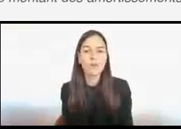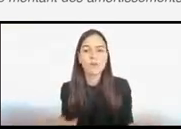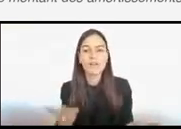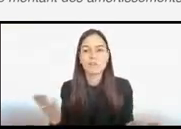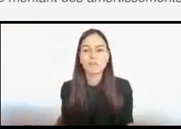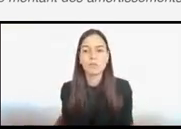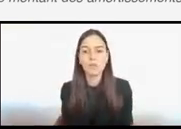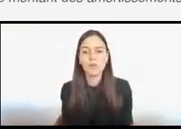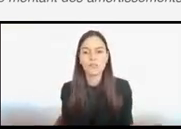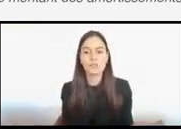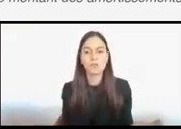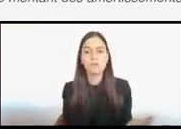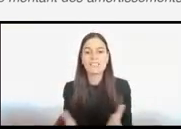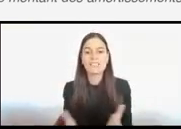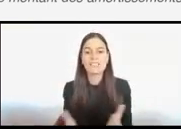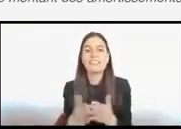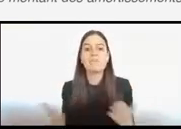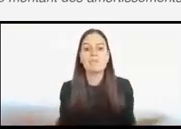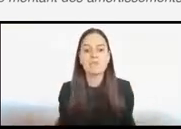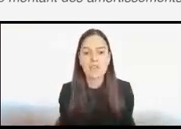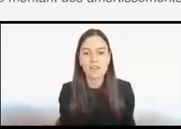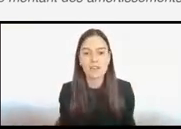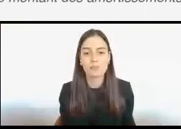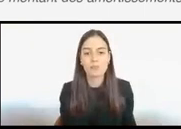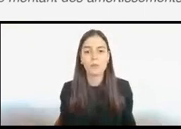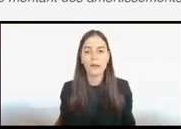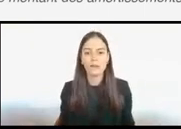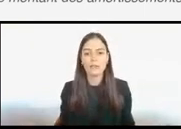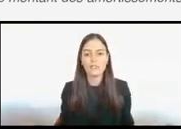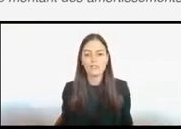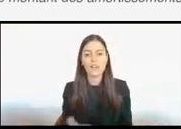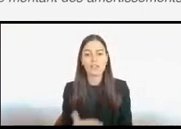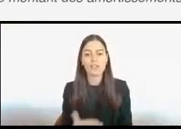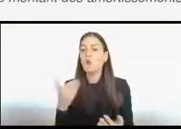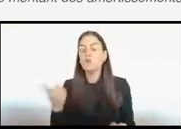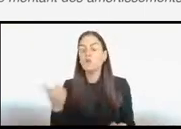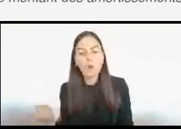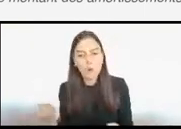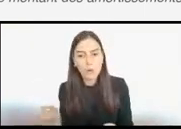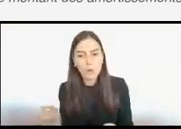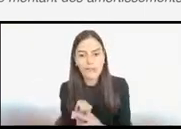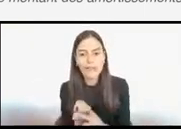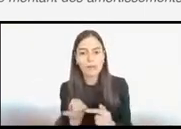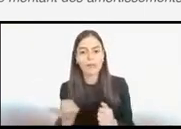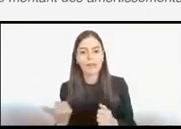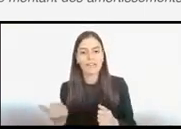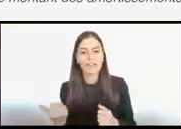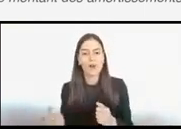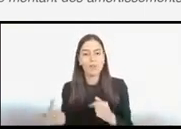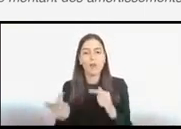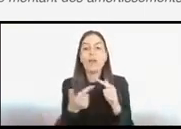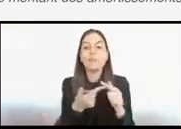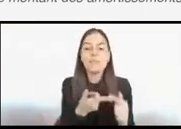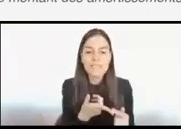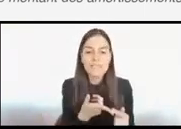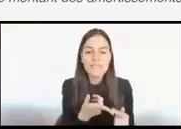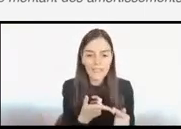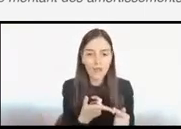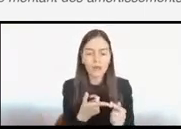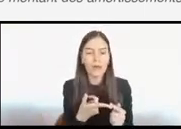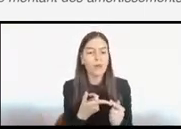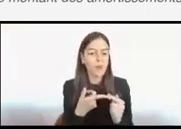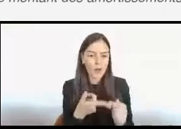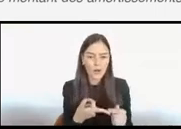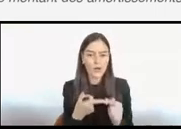que ce soit en location nue ou en location meublée, ça va être les mêmes charges, puisqu'on parle des charges de copropriété, par exemple, mes